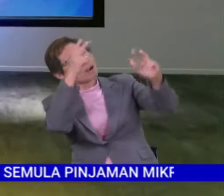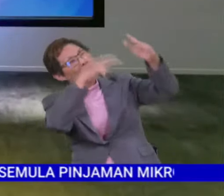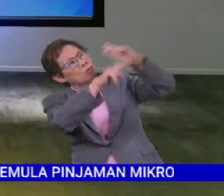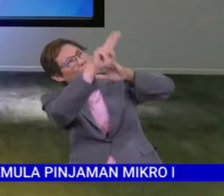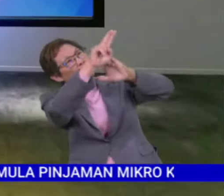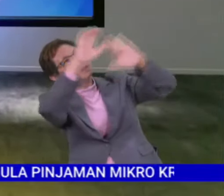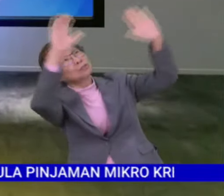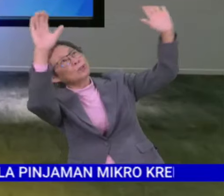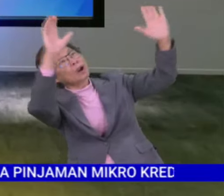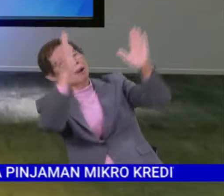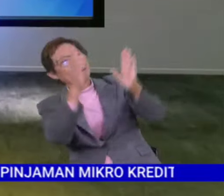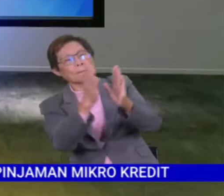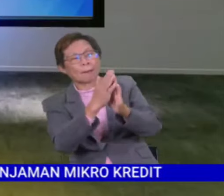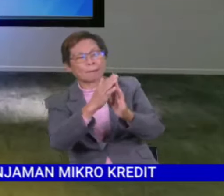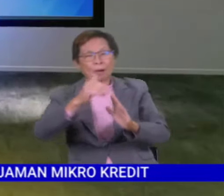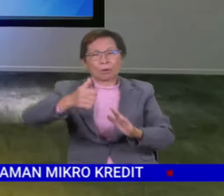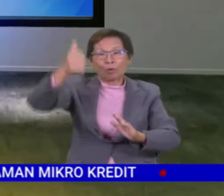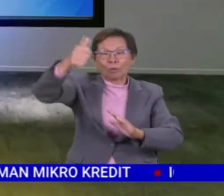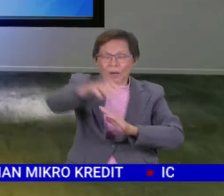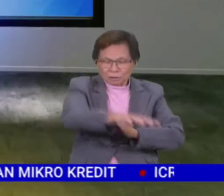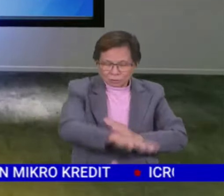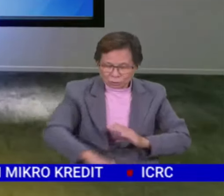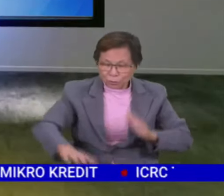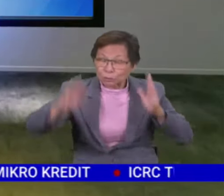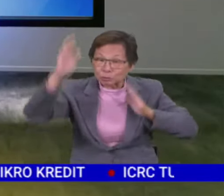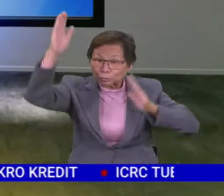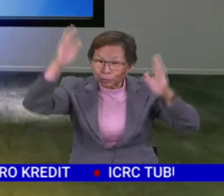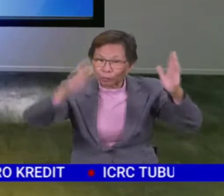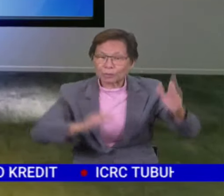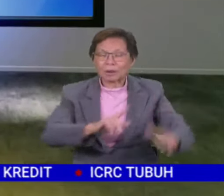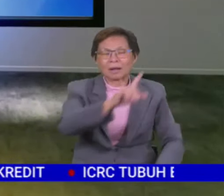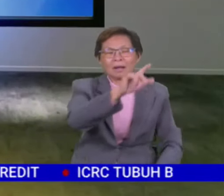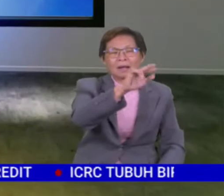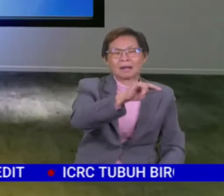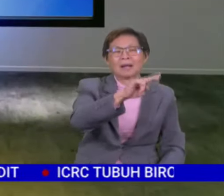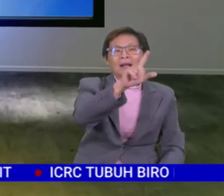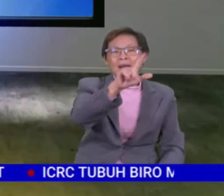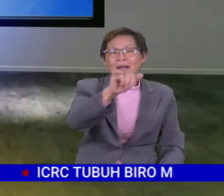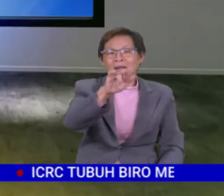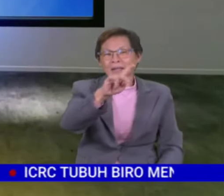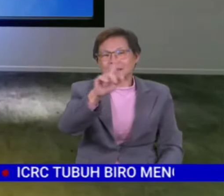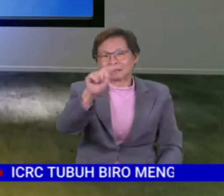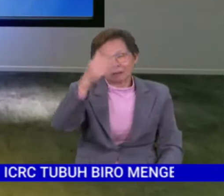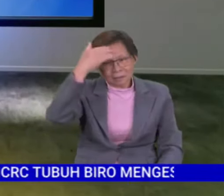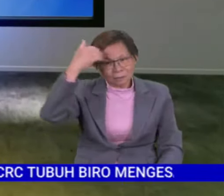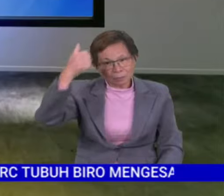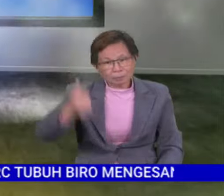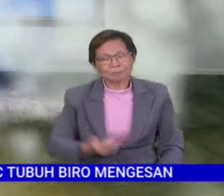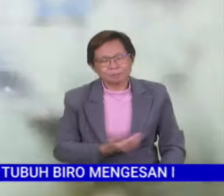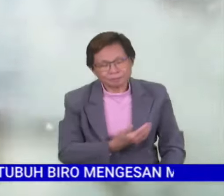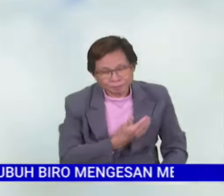ramalan cuaca bagi bandar-bandar utama di seluruh Malaysia. Saya Linda Hanif, Assalamualaikum dan salam sejahtera.